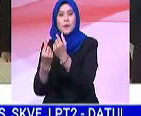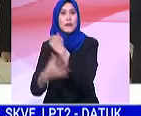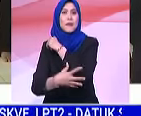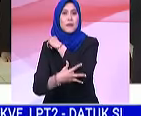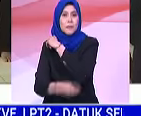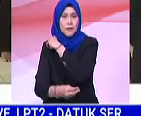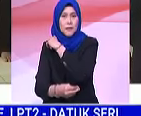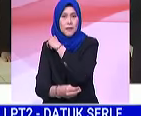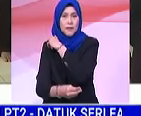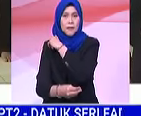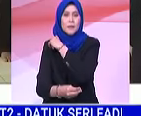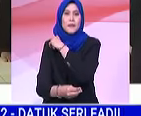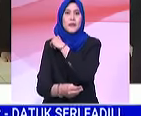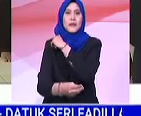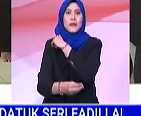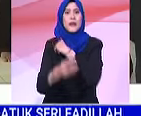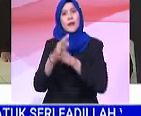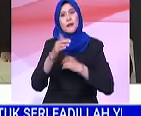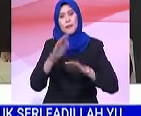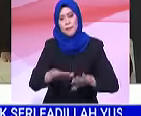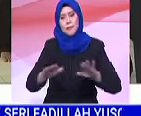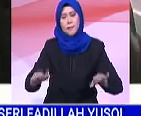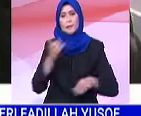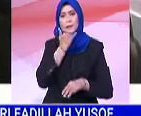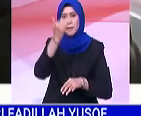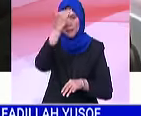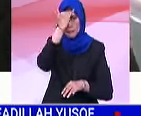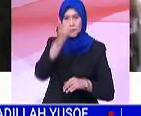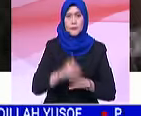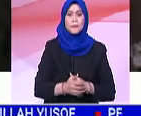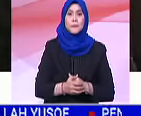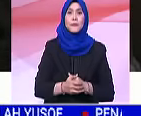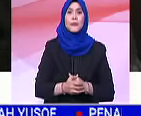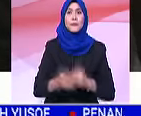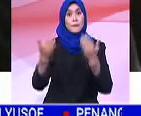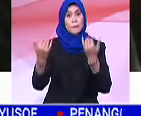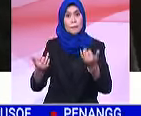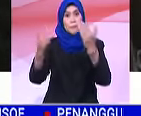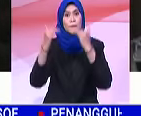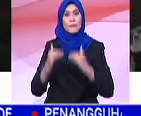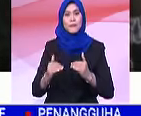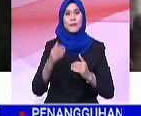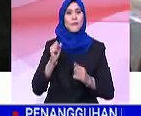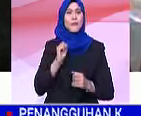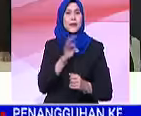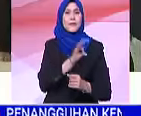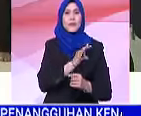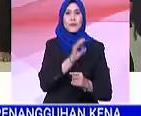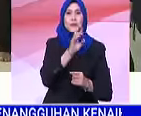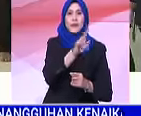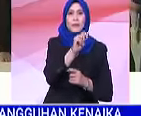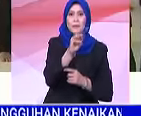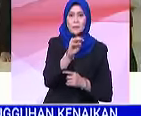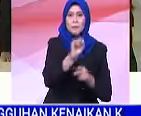sekali golongan fakir miskin, anak-anak yatim dan sebagainya. Dan juga kita menyantuni bekas kegiatan RTM di Sandakan. Di